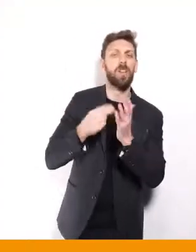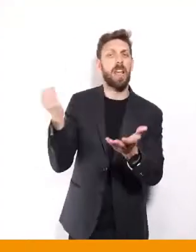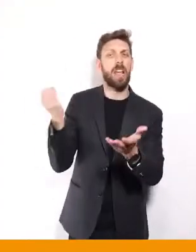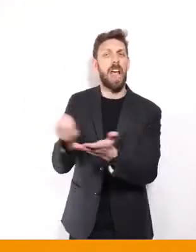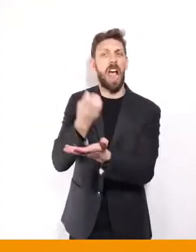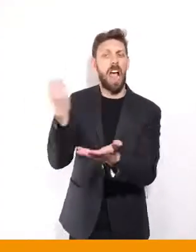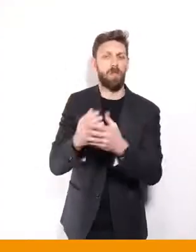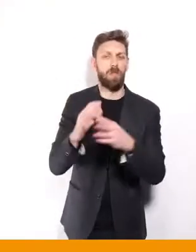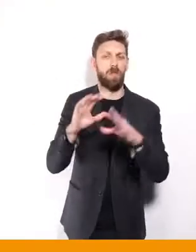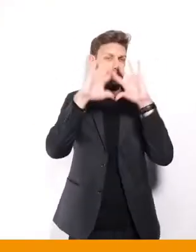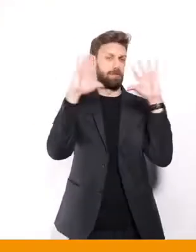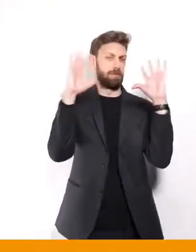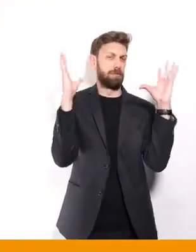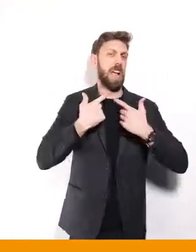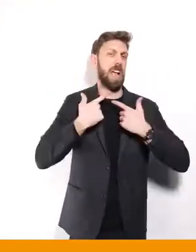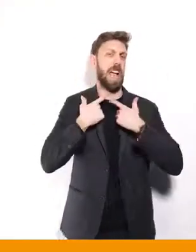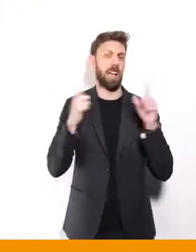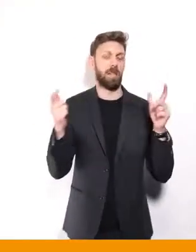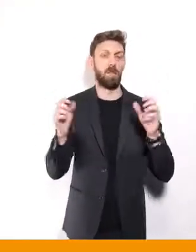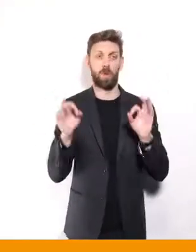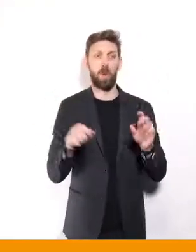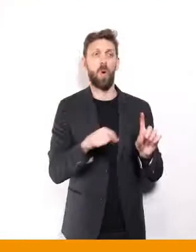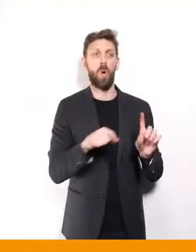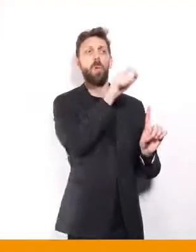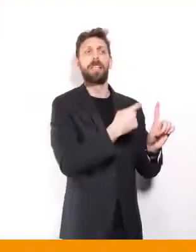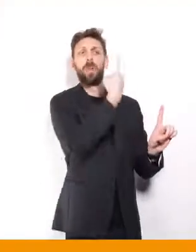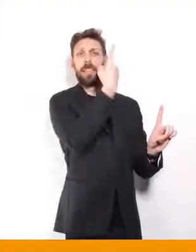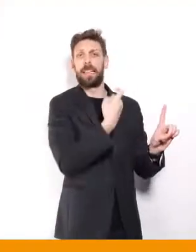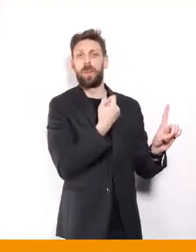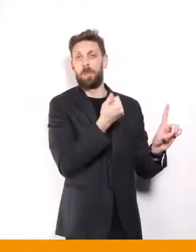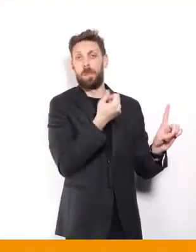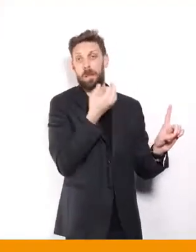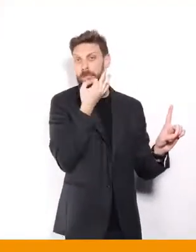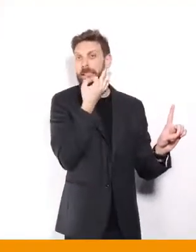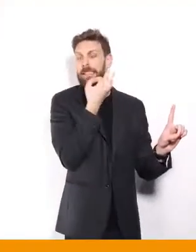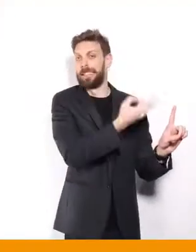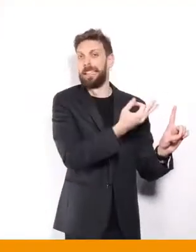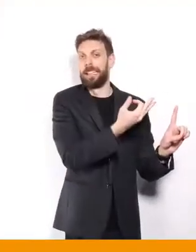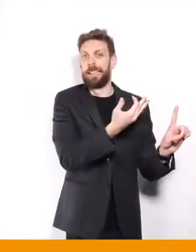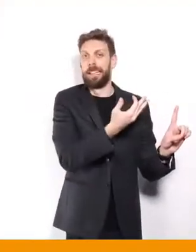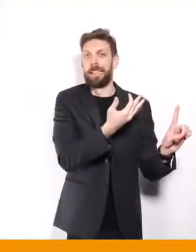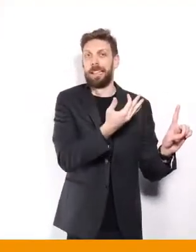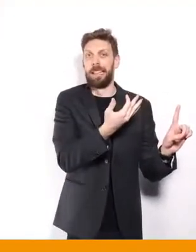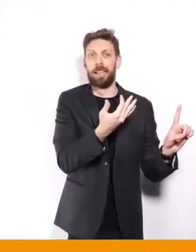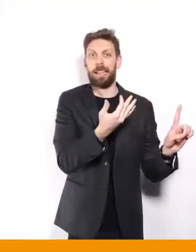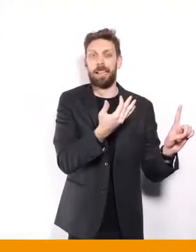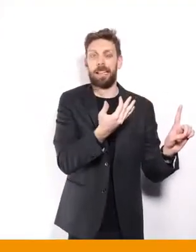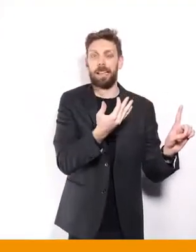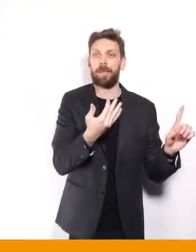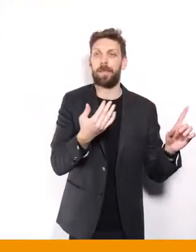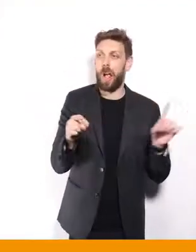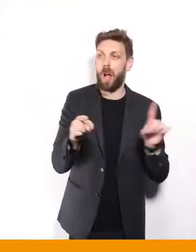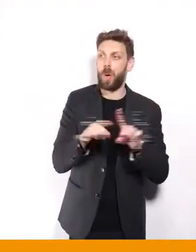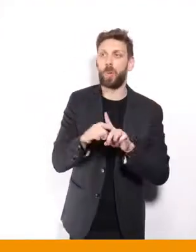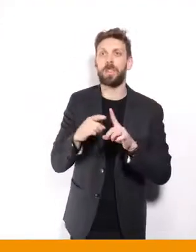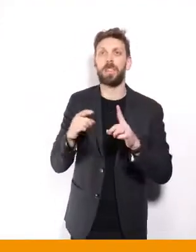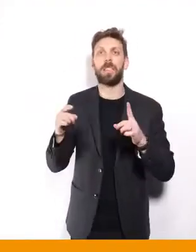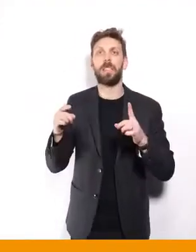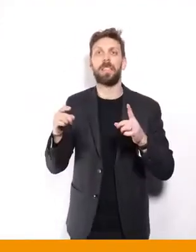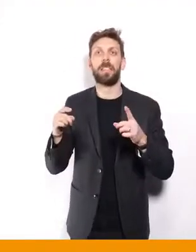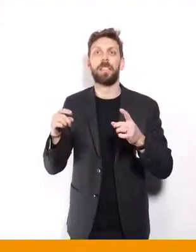la question l'a mentionné. C'est aussi pour garantir la généralisation des traductions